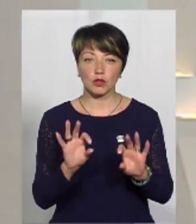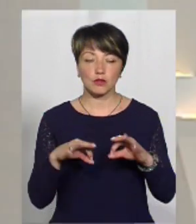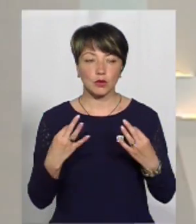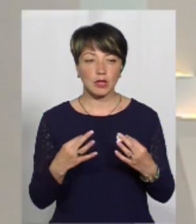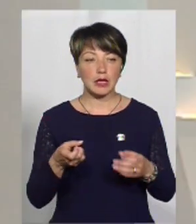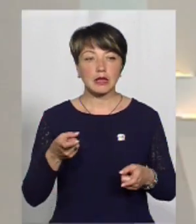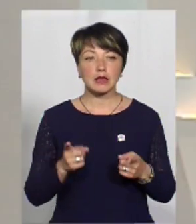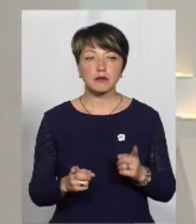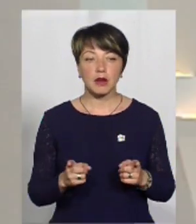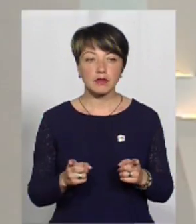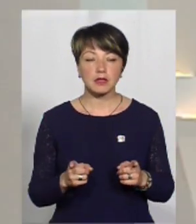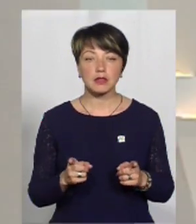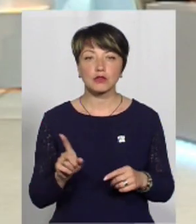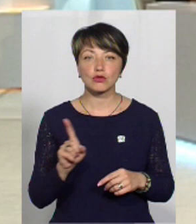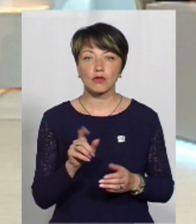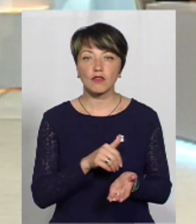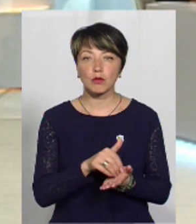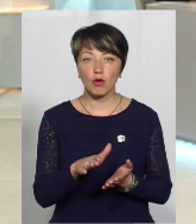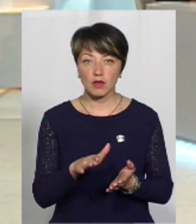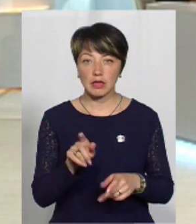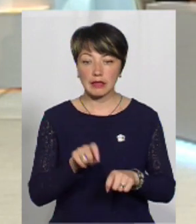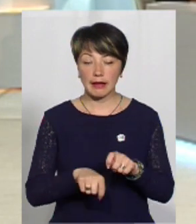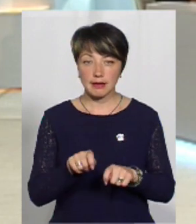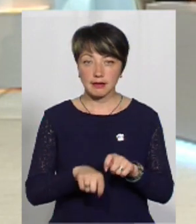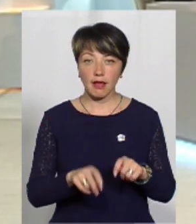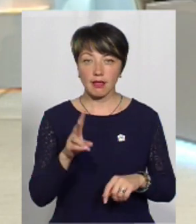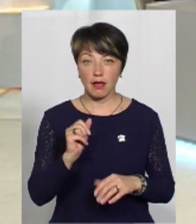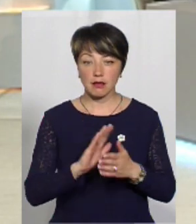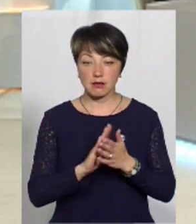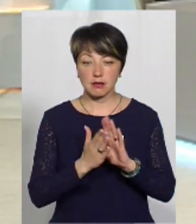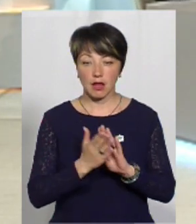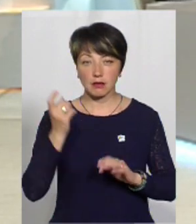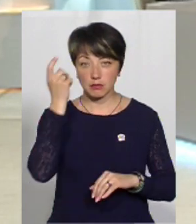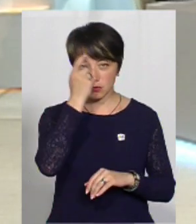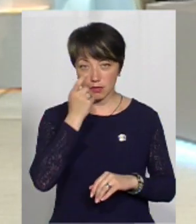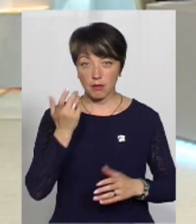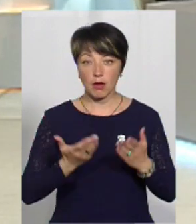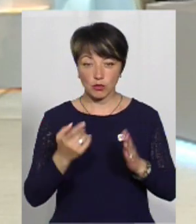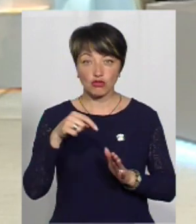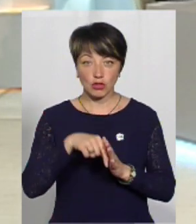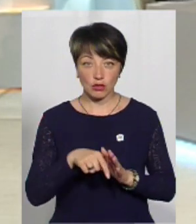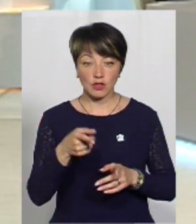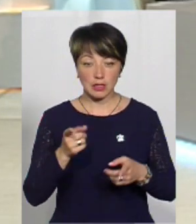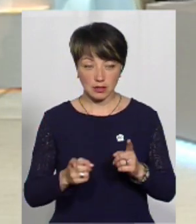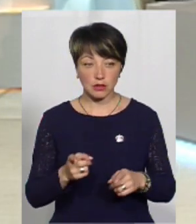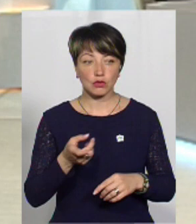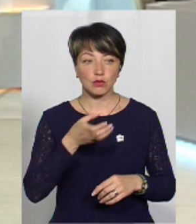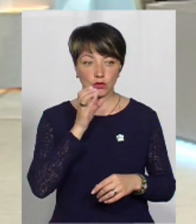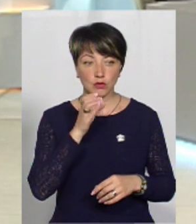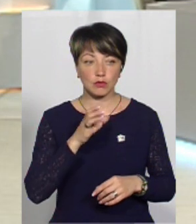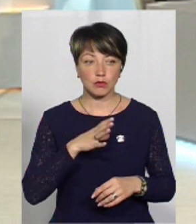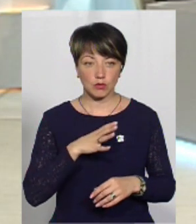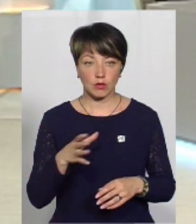будь ласка. Насправді, те, що вони відмовилися проходити тест на вміст алкоголю, мабуть, свідчить про те, що вони дійсно вживали